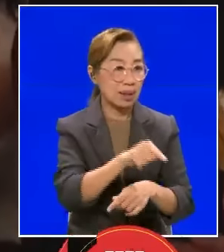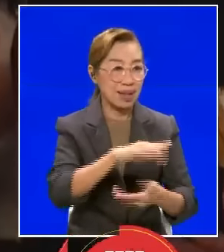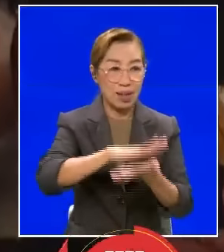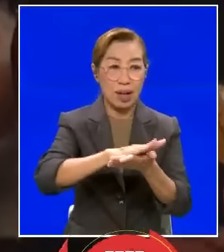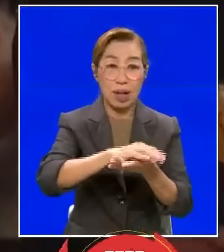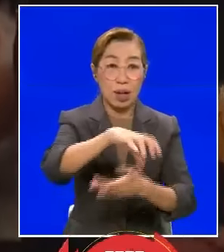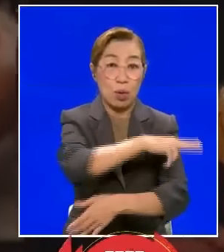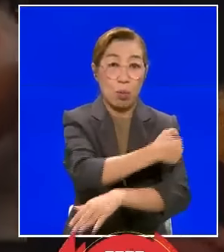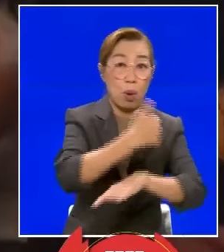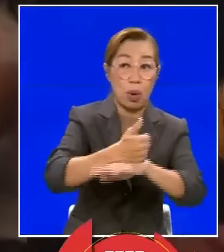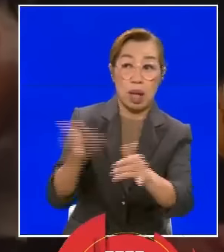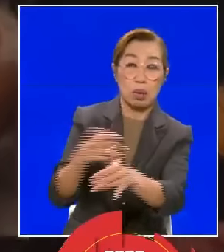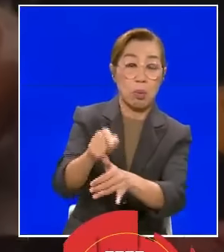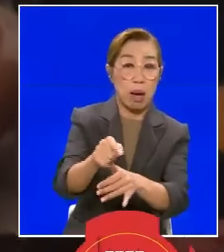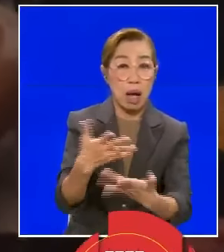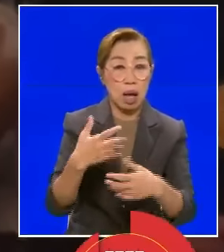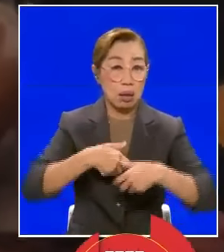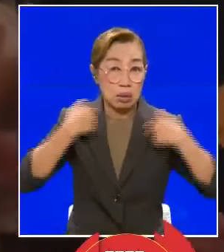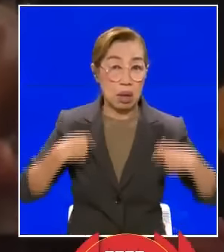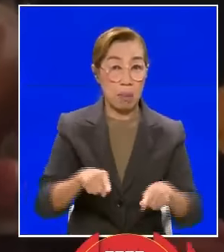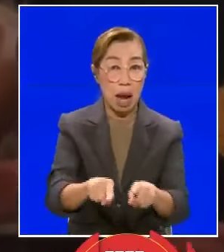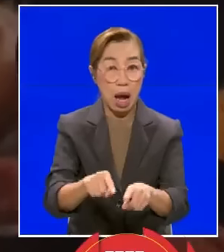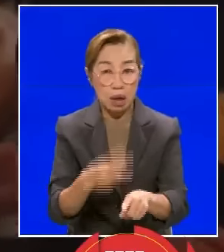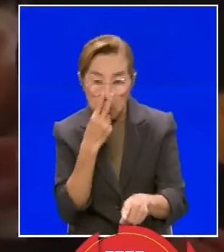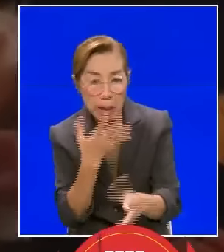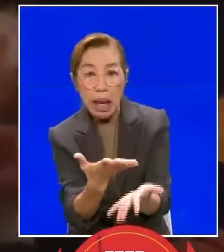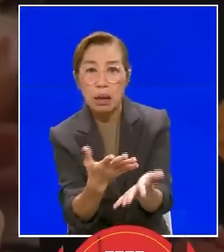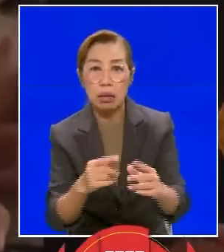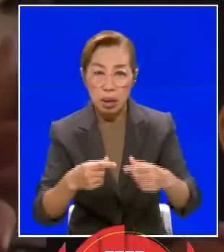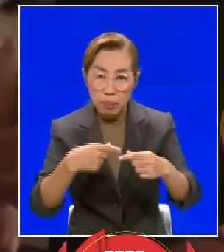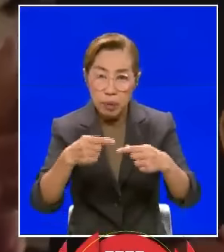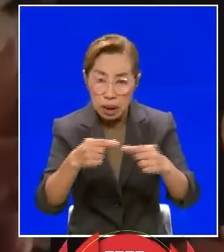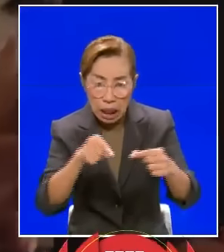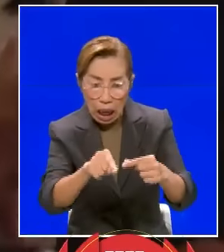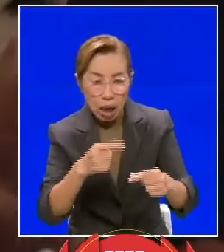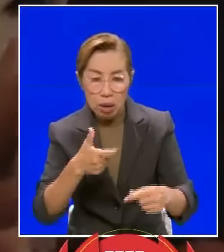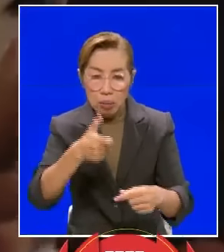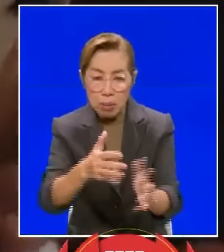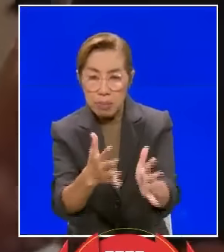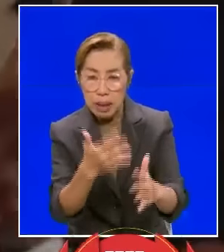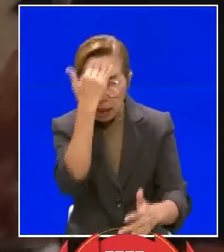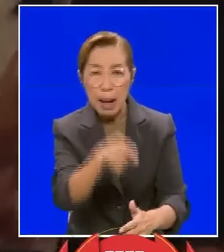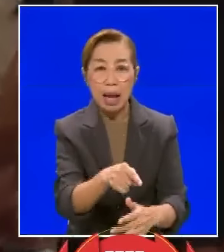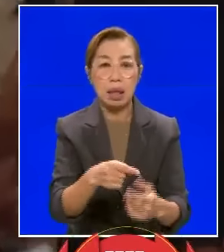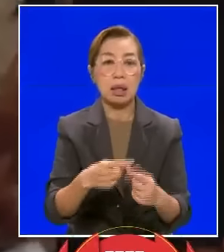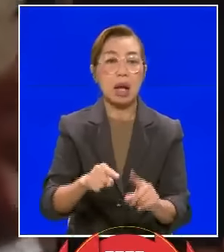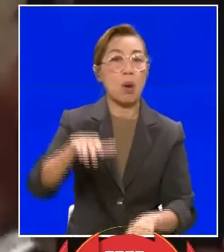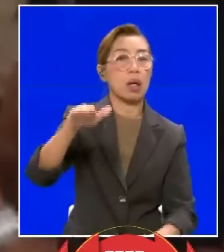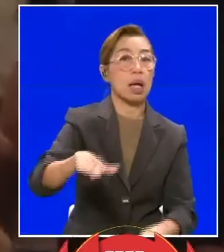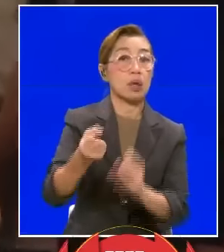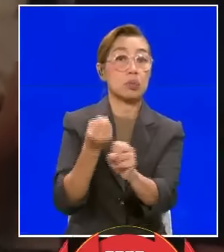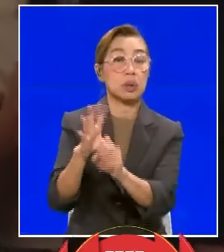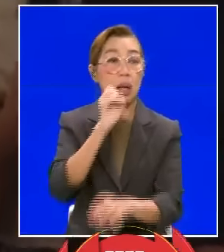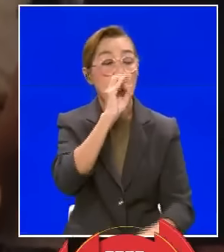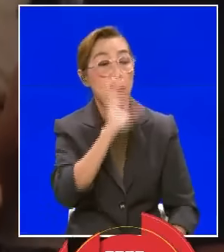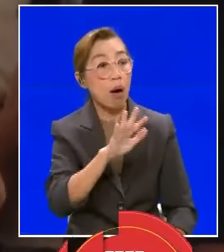ตุไม่รู้เรื่องไม่เห็นพนักงานก็ยังไม่ทราบเลยปรากฏตัวเด็ก14เองให้สัมภาษณ์เองยอมรับเองบอกว่า